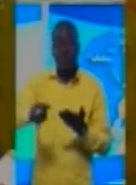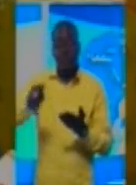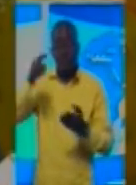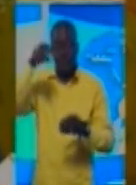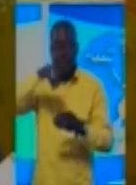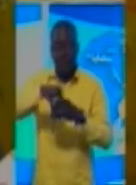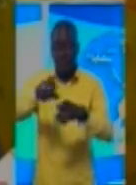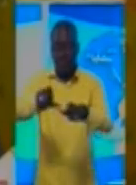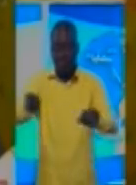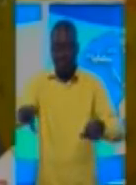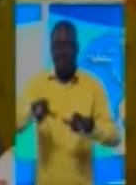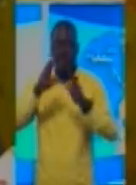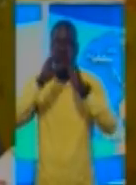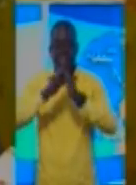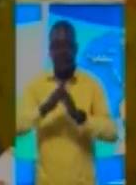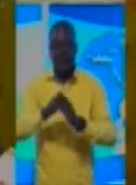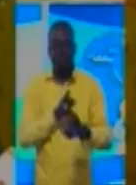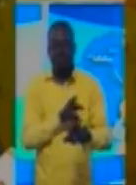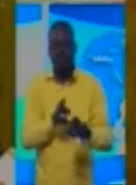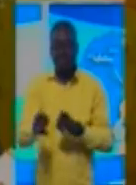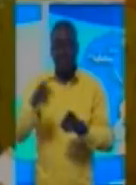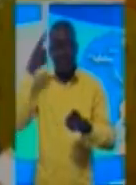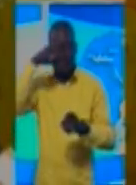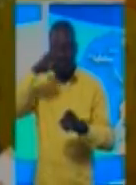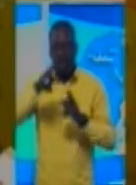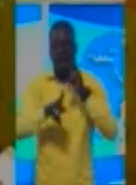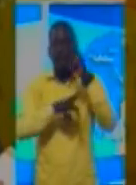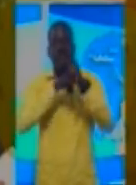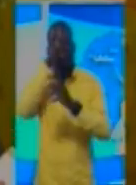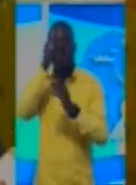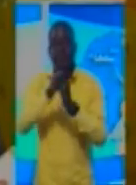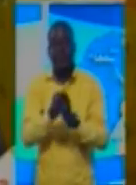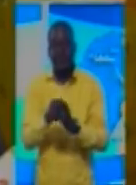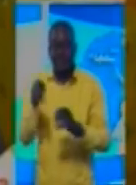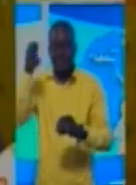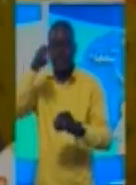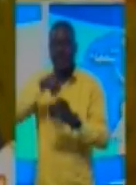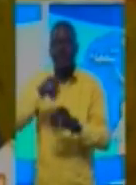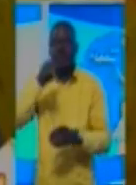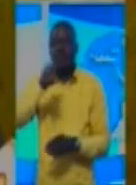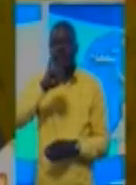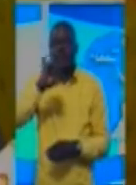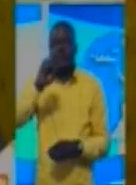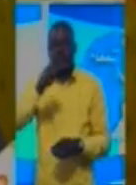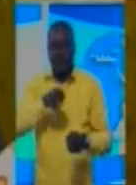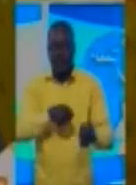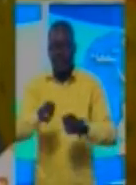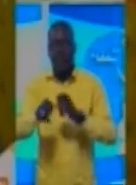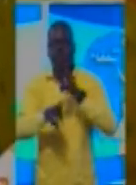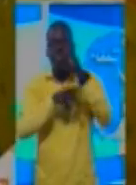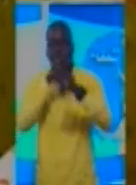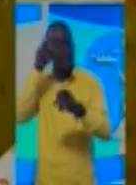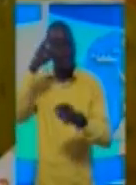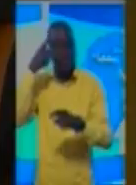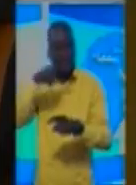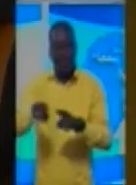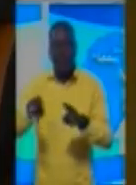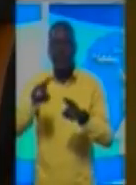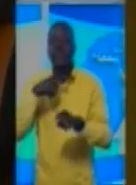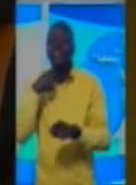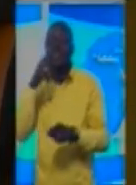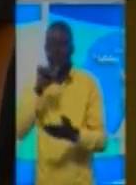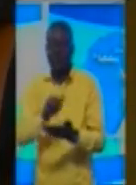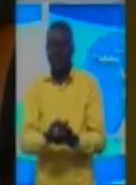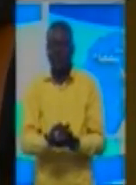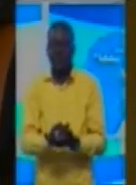urbaines, de l'inclusion financière des populations, de la digitalisation des administrations publiques, pour ne citer que ces chantiers.